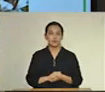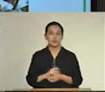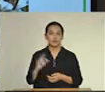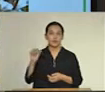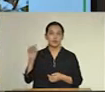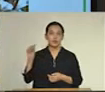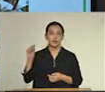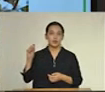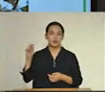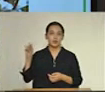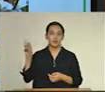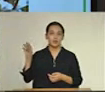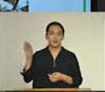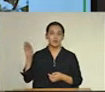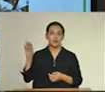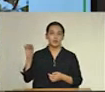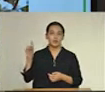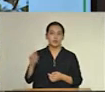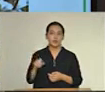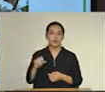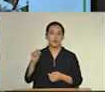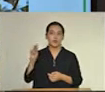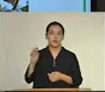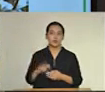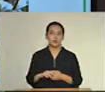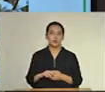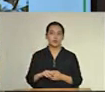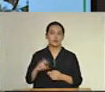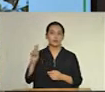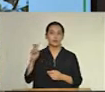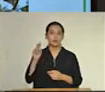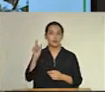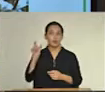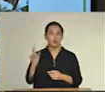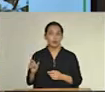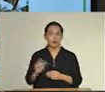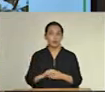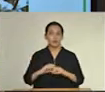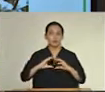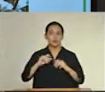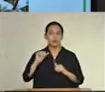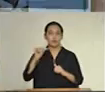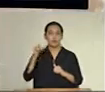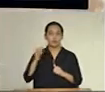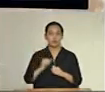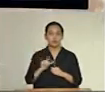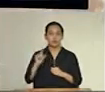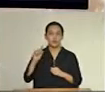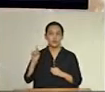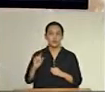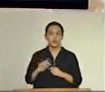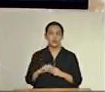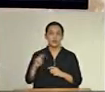Jura Azimboyevich Musayev, akademik, genetik olim, dunyoda birinchi bo'lib g'uza